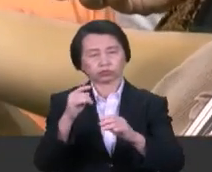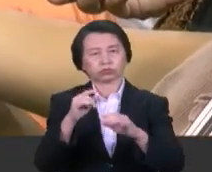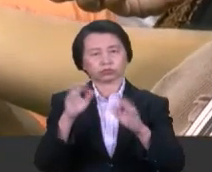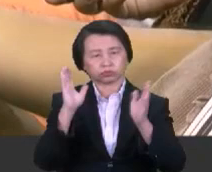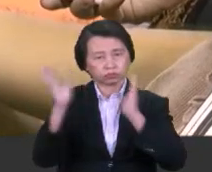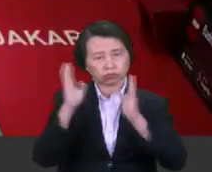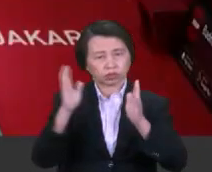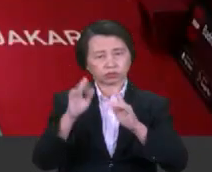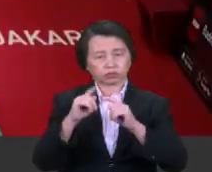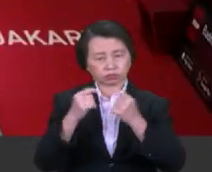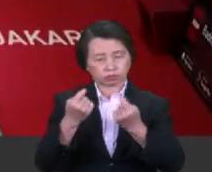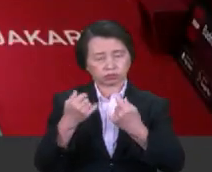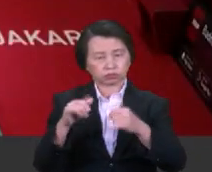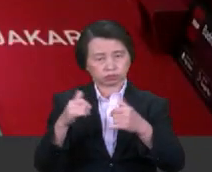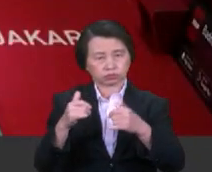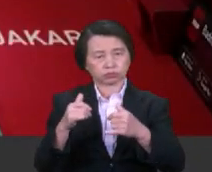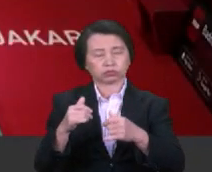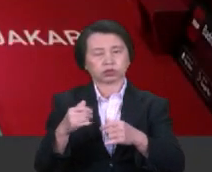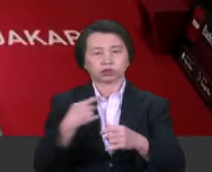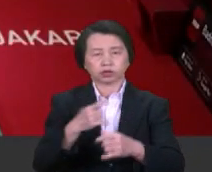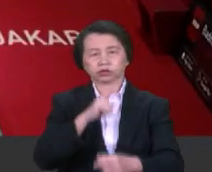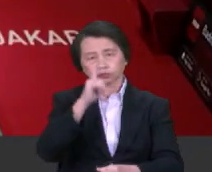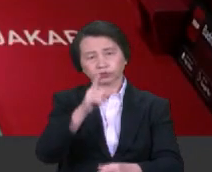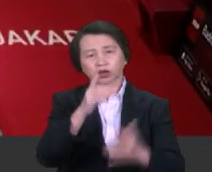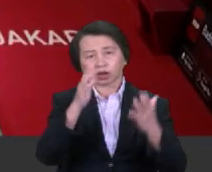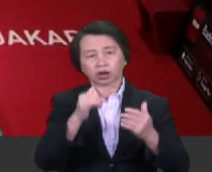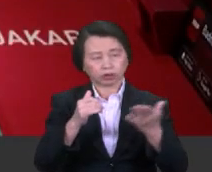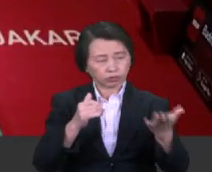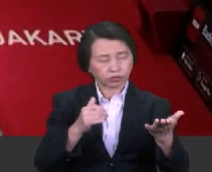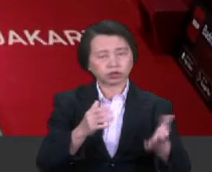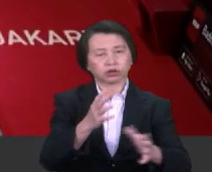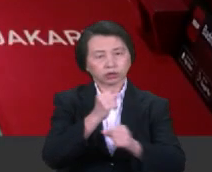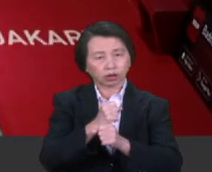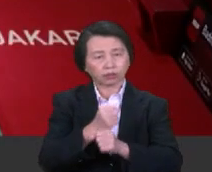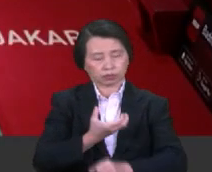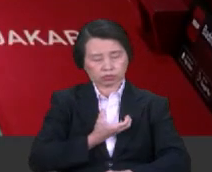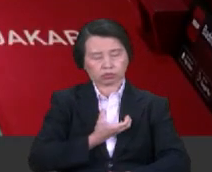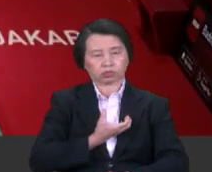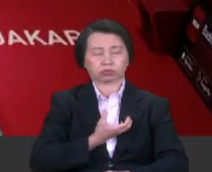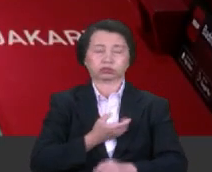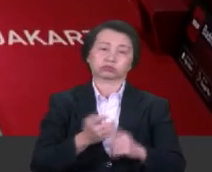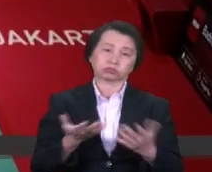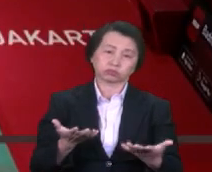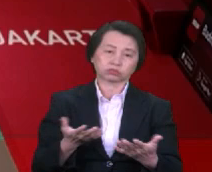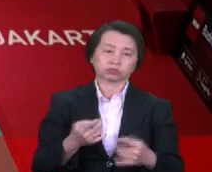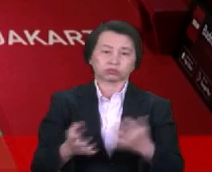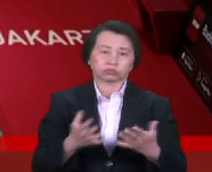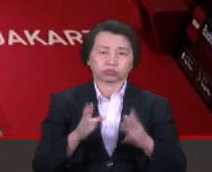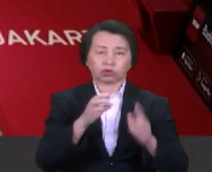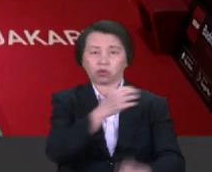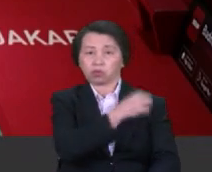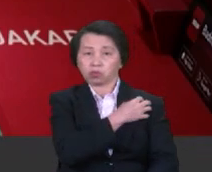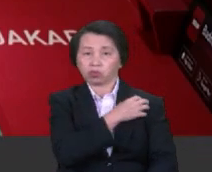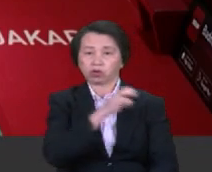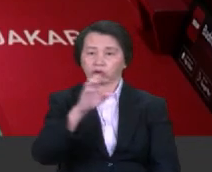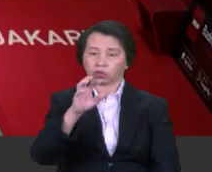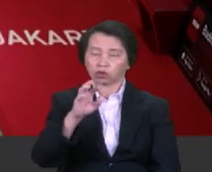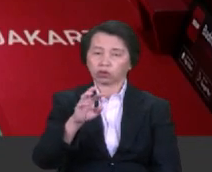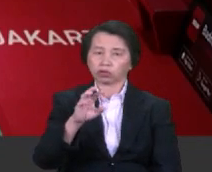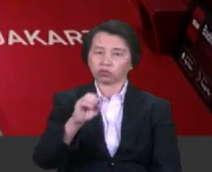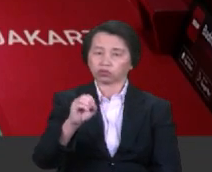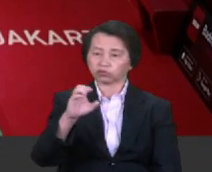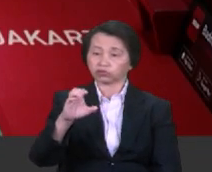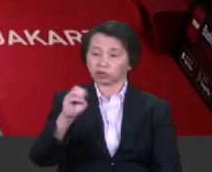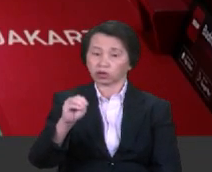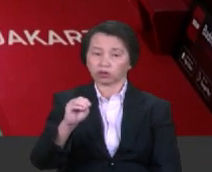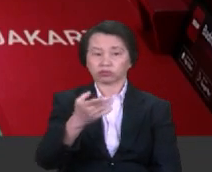and we were definitely hoping for him to bring us back a medal. I haven't got any official update from OCM. That's something that you may have to